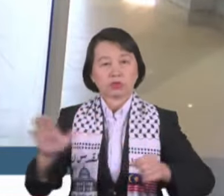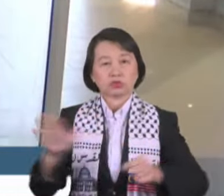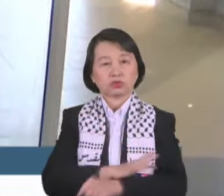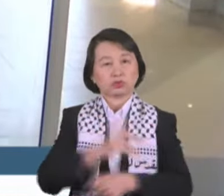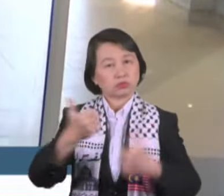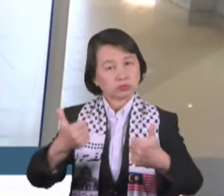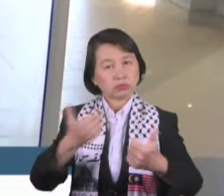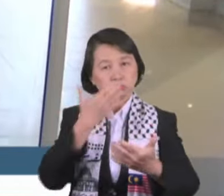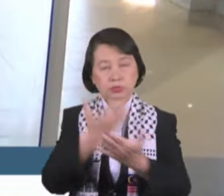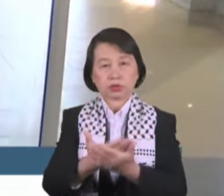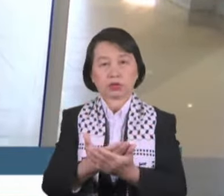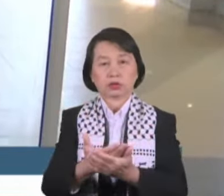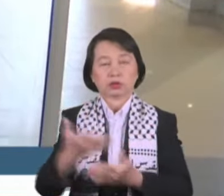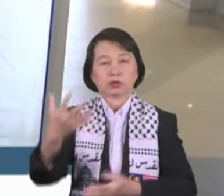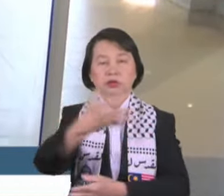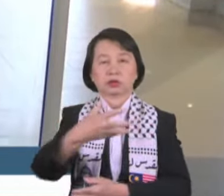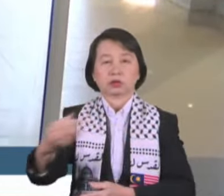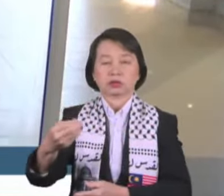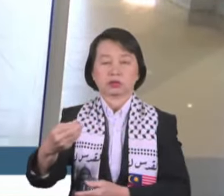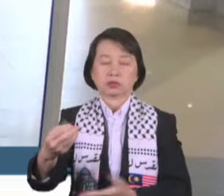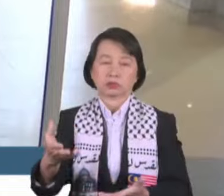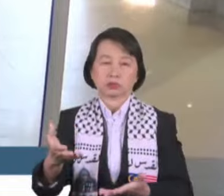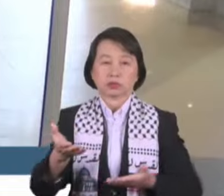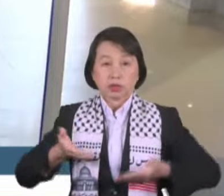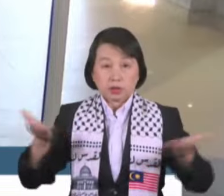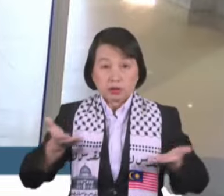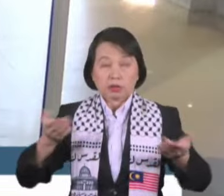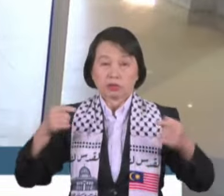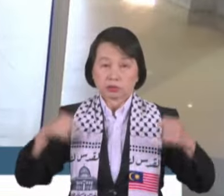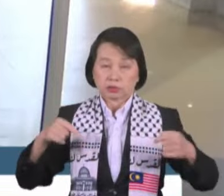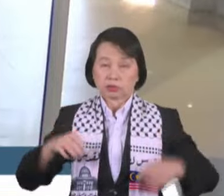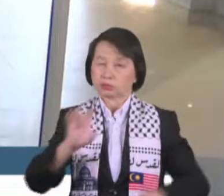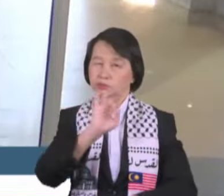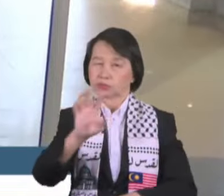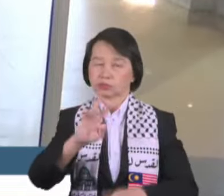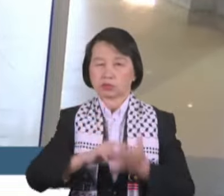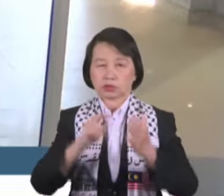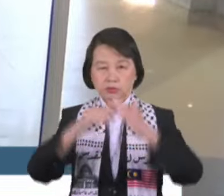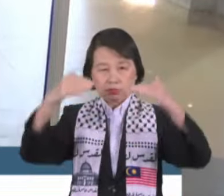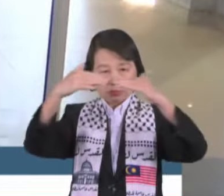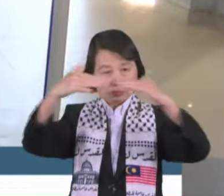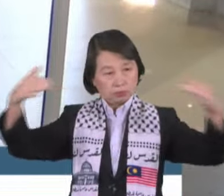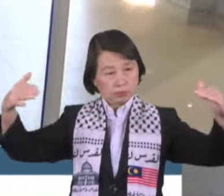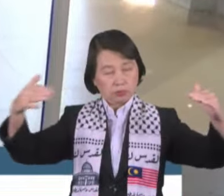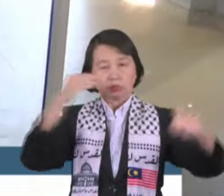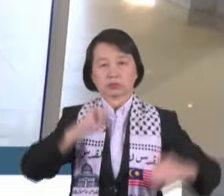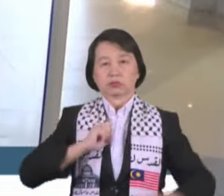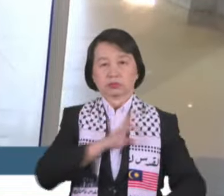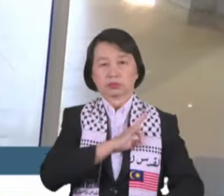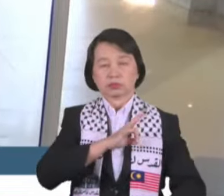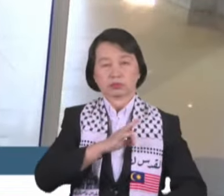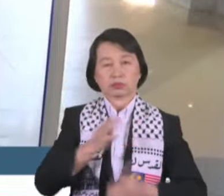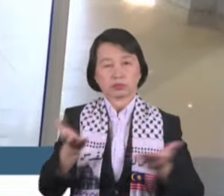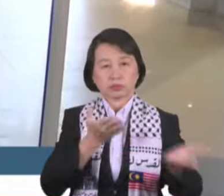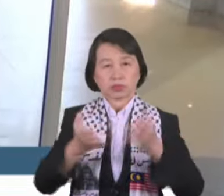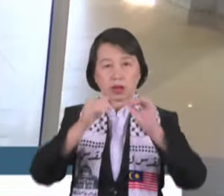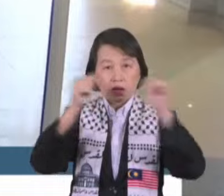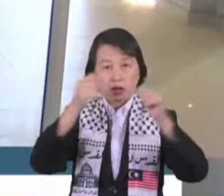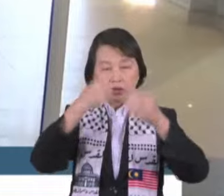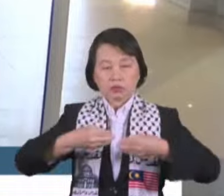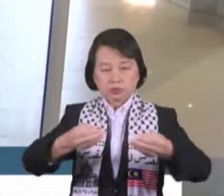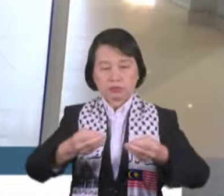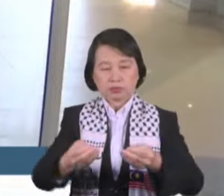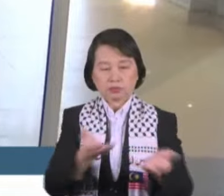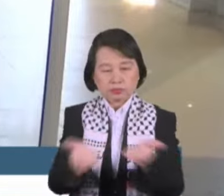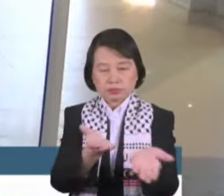cukup baik. Dan di sini adalah satu tanda aras kepada anggota perkhidmatan awam untuk memberi